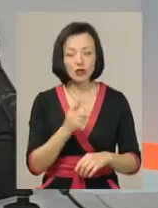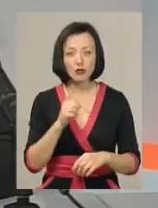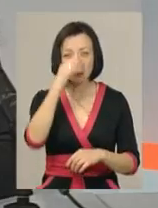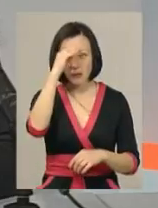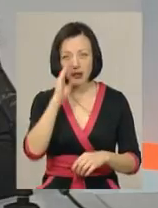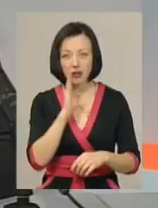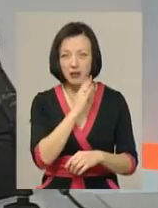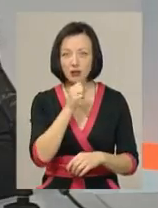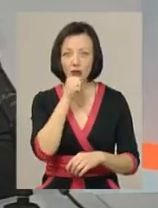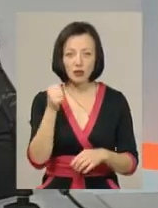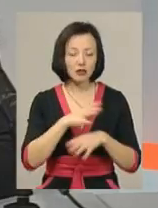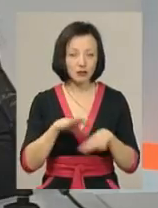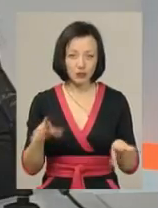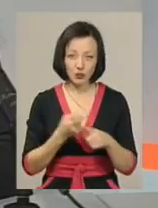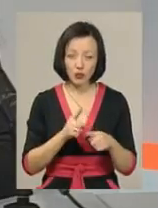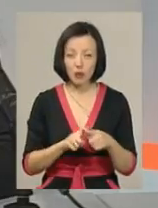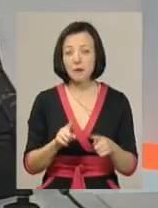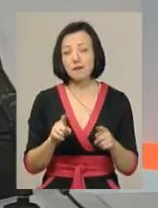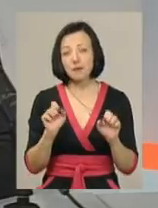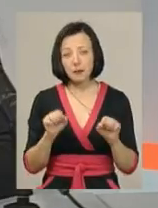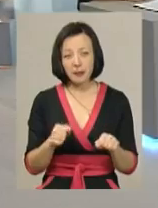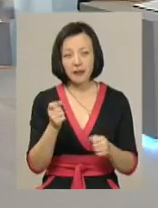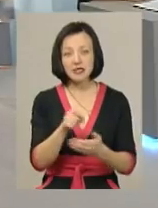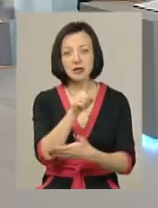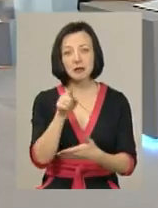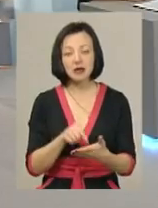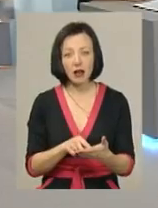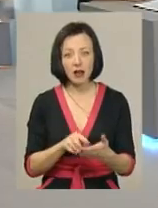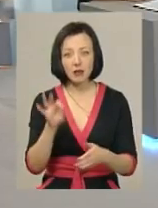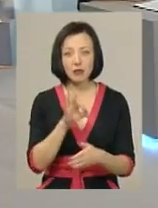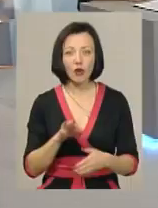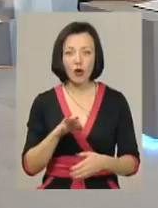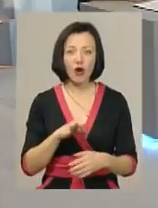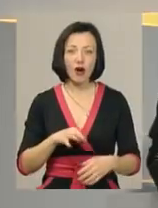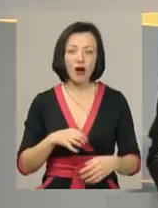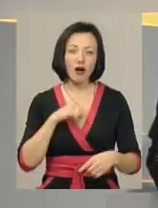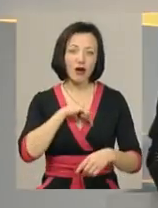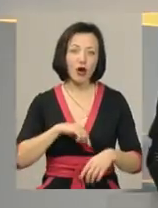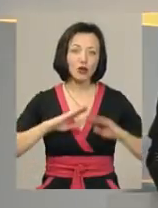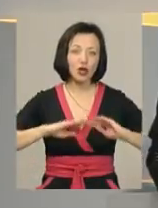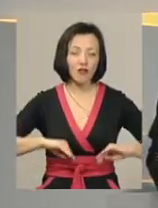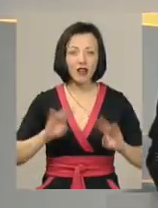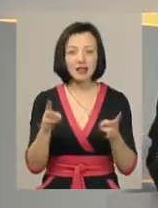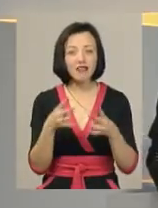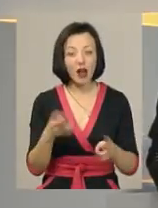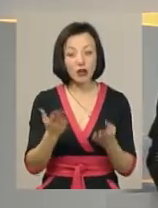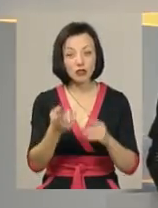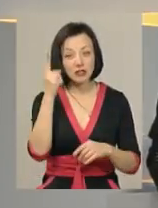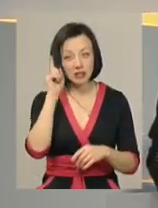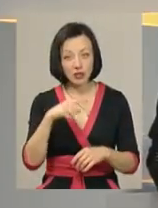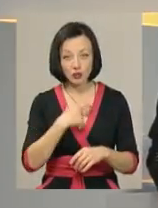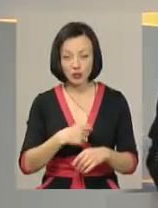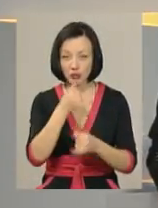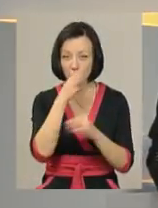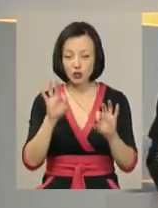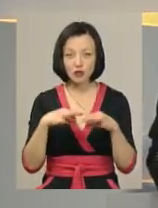і батьки і дорослі уникали цього можливо ви запитали про е розчарування от можливо не варто дійсно якщо ви знаєте що ви собі